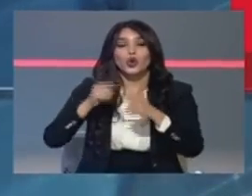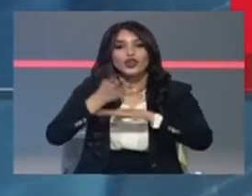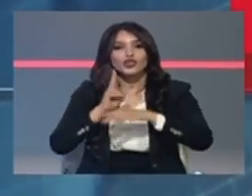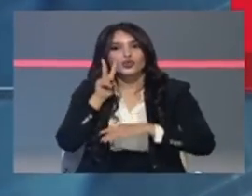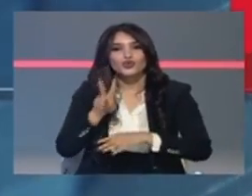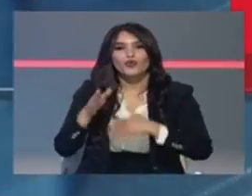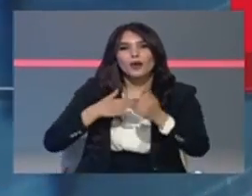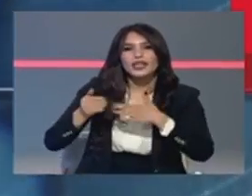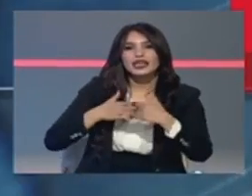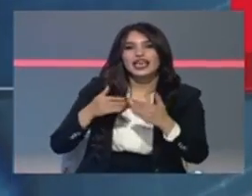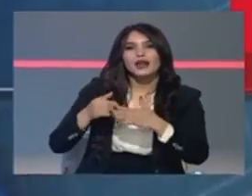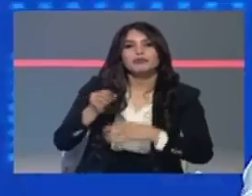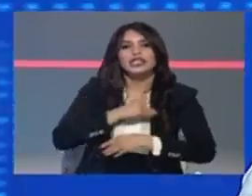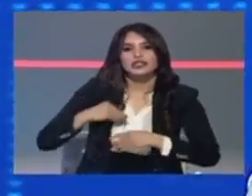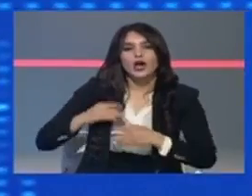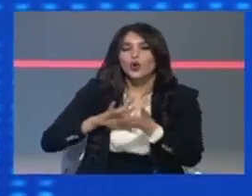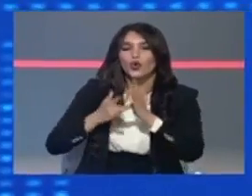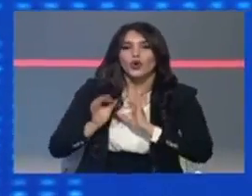مصطفى الفرجاني.